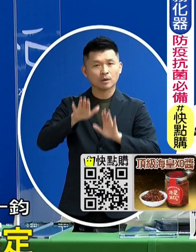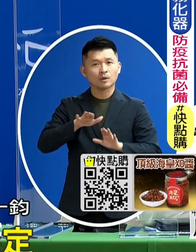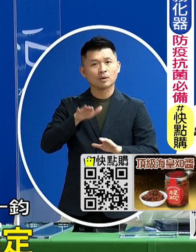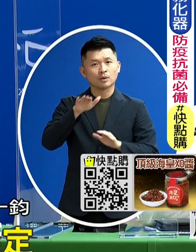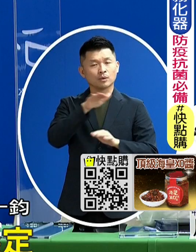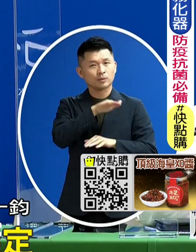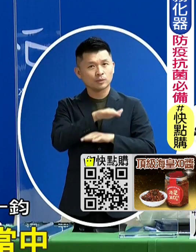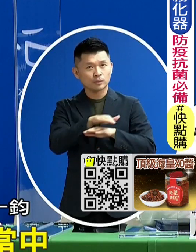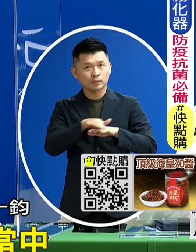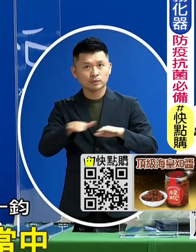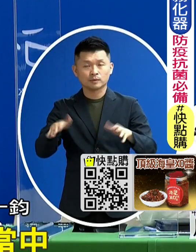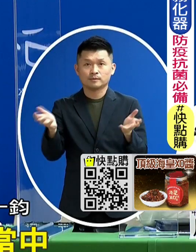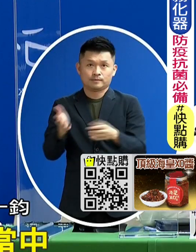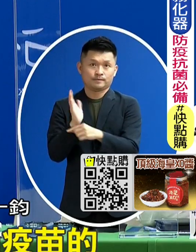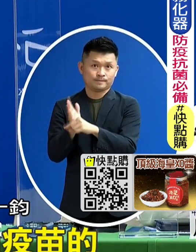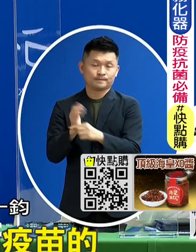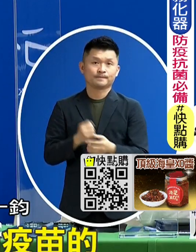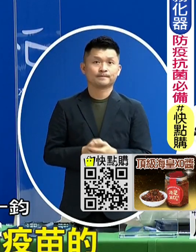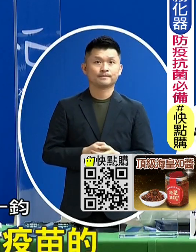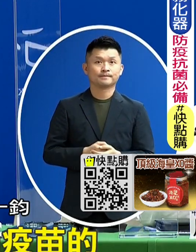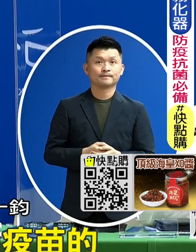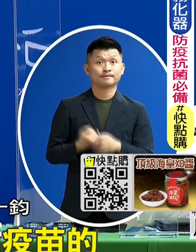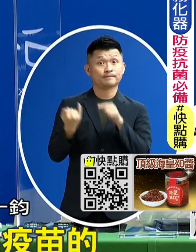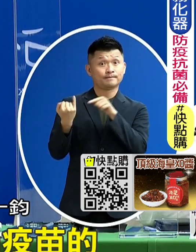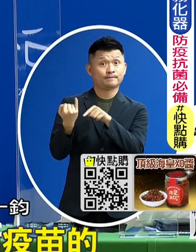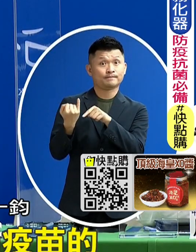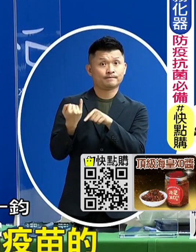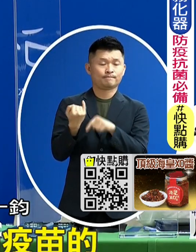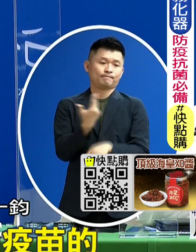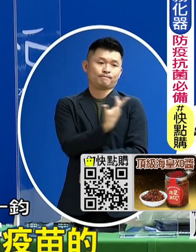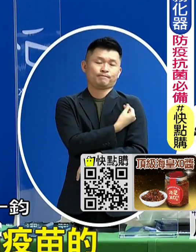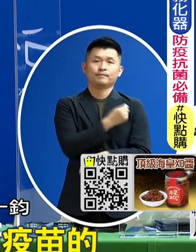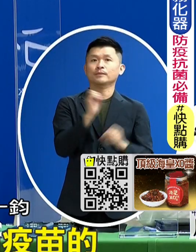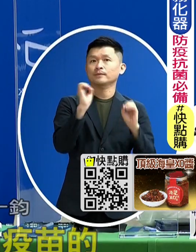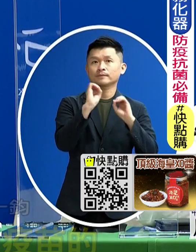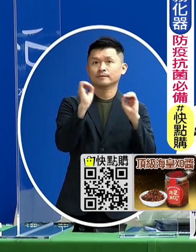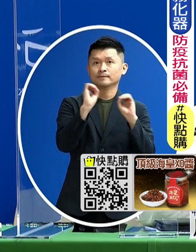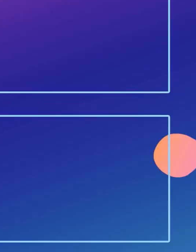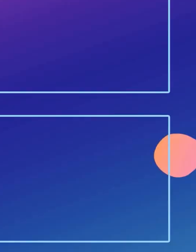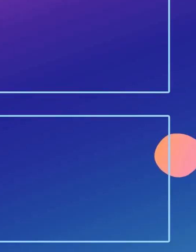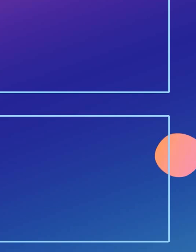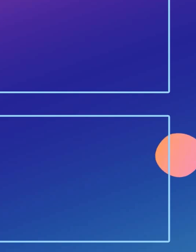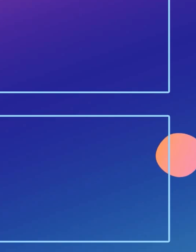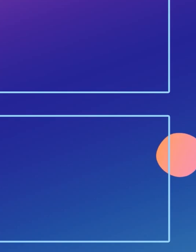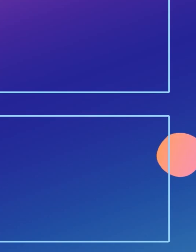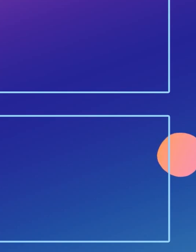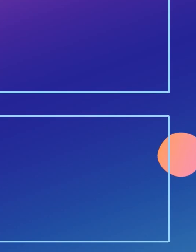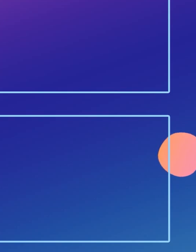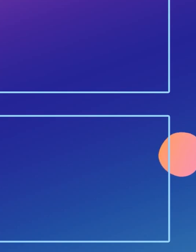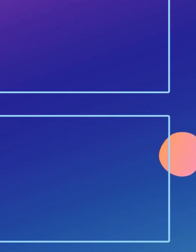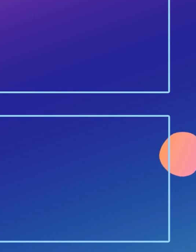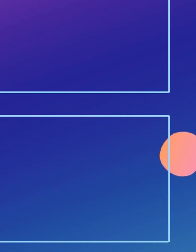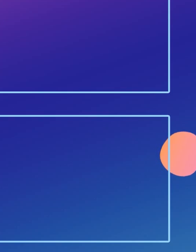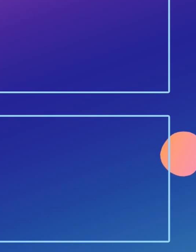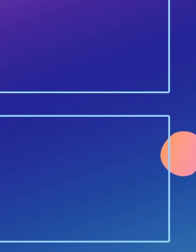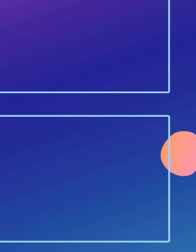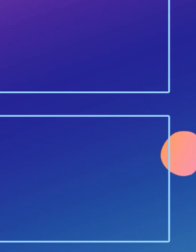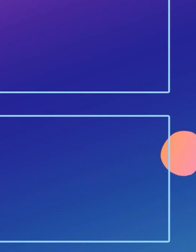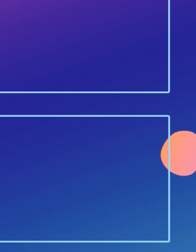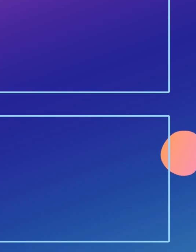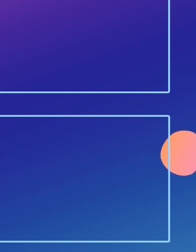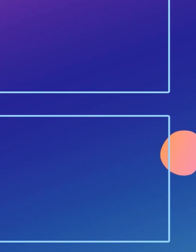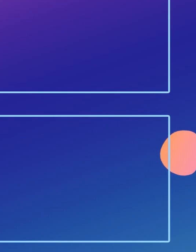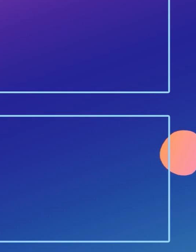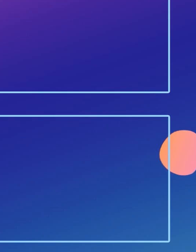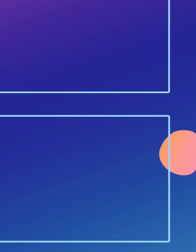在持续的治疗当中。那这一位是未曾接种过疫苗的。 睡不好免疫力会降低，然后我们说睡